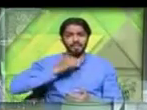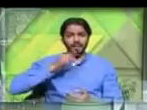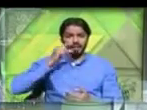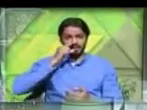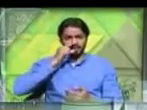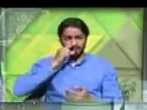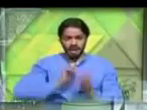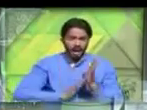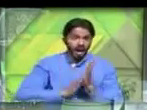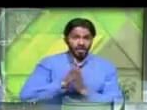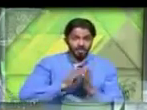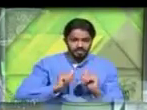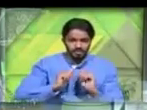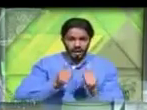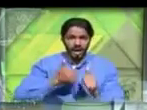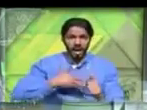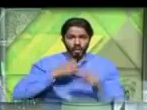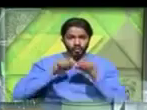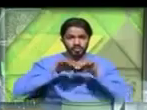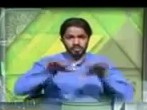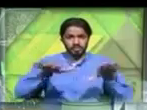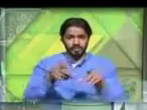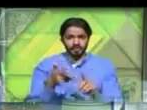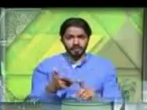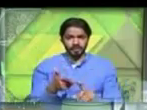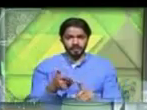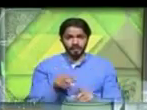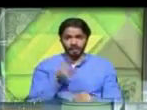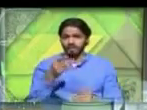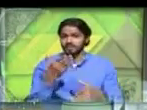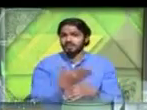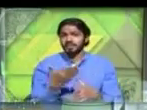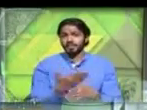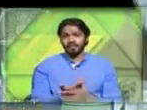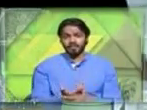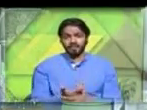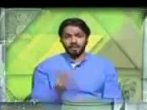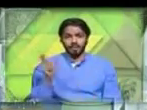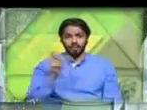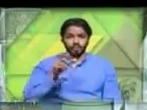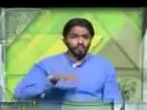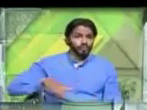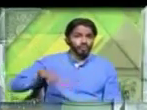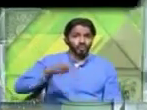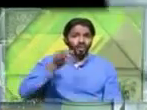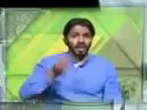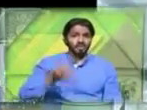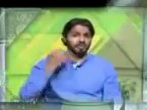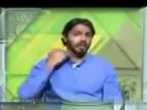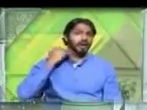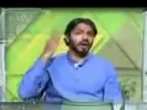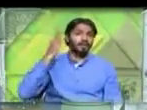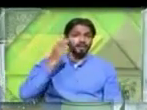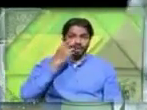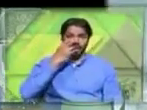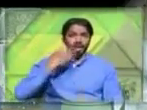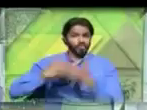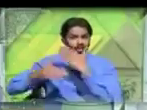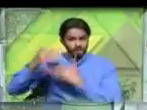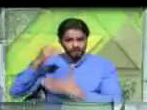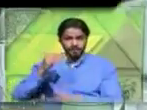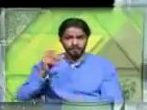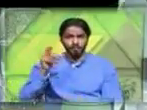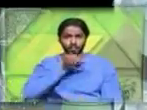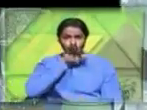مستقبلنا وأجيالنا وأولادنا. ولماذا ننكر على الأمة أن تعتز بتاريخها وأن تفخر برجالها